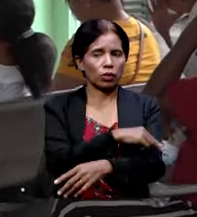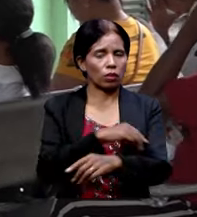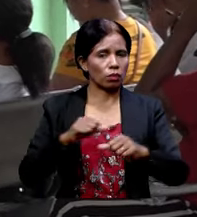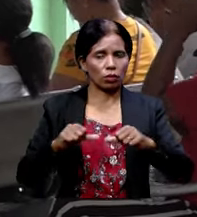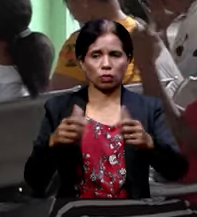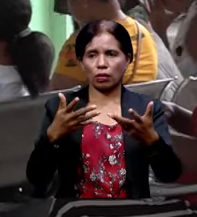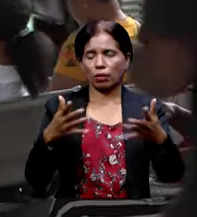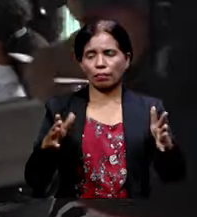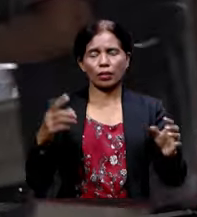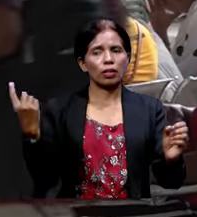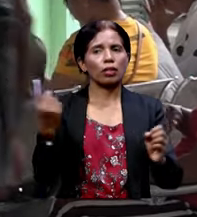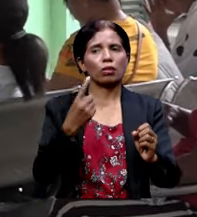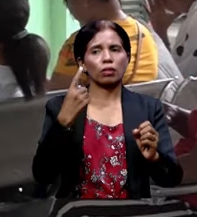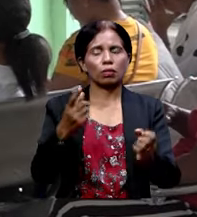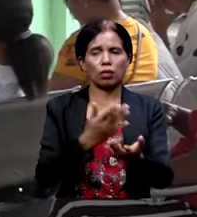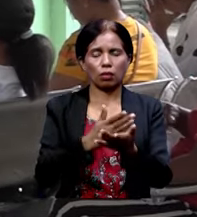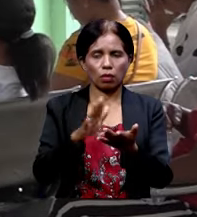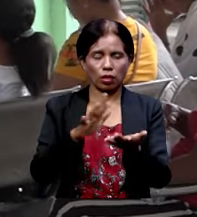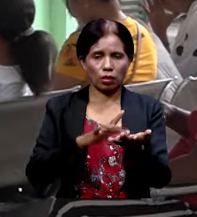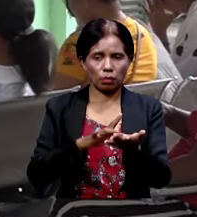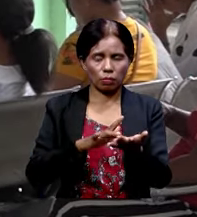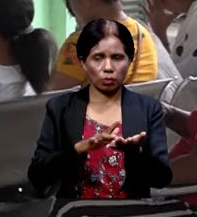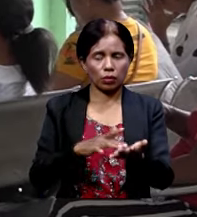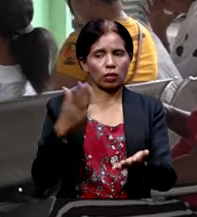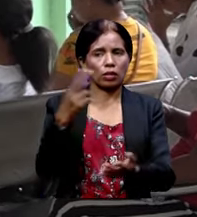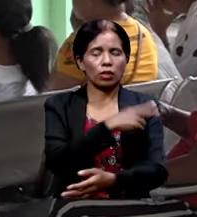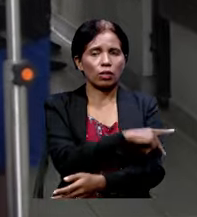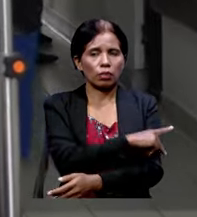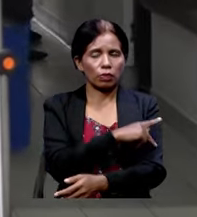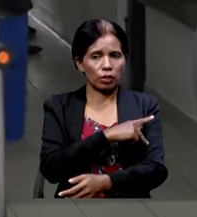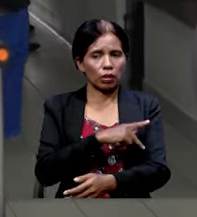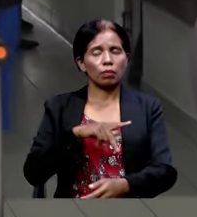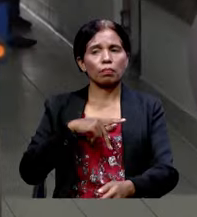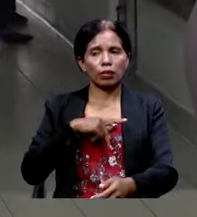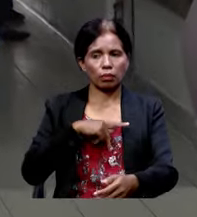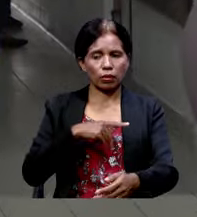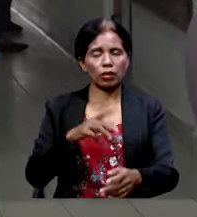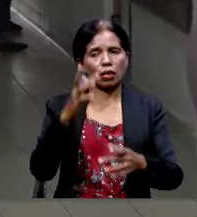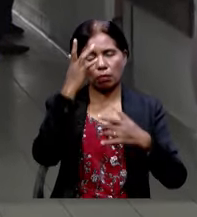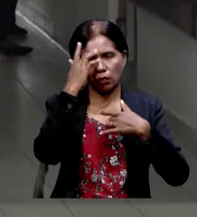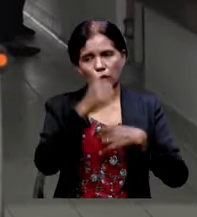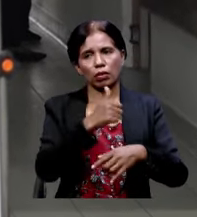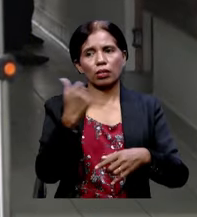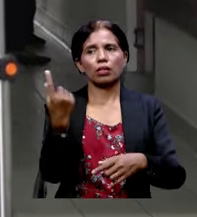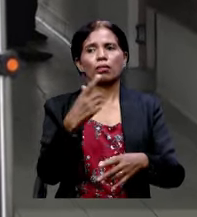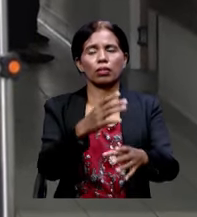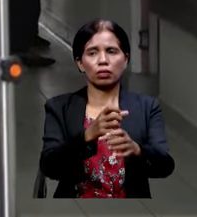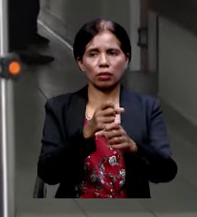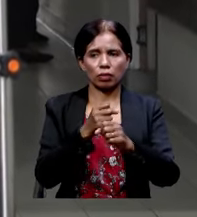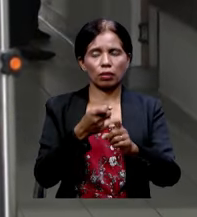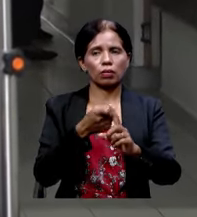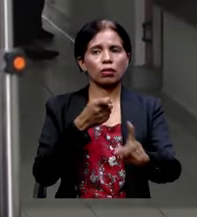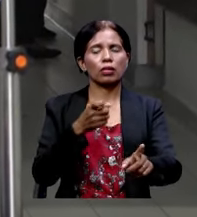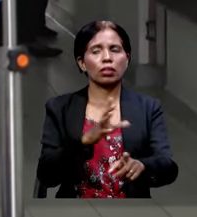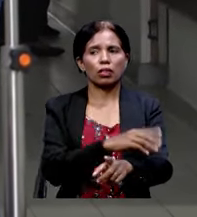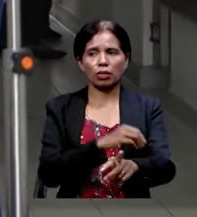La os Mateus Pinto mesak makso sarasi kai moruk ia farmasi privado, mai be ia paciente seluk mos sempre simu receita usi pessoal